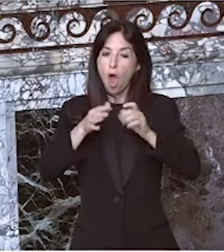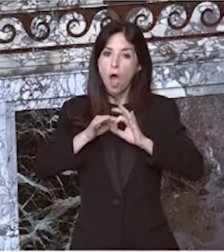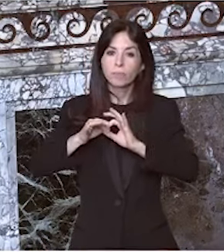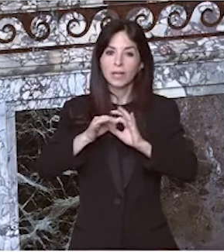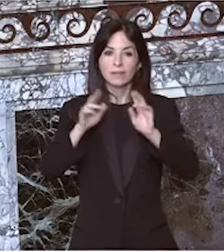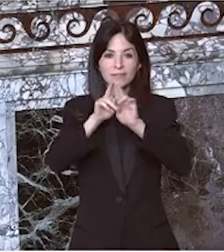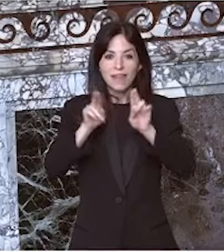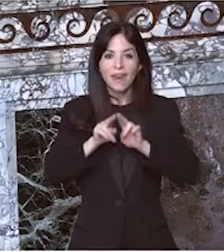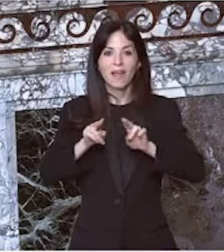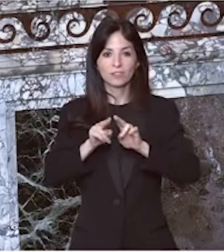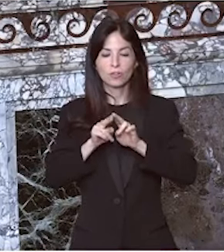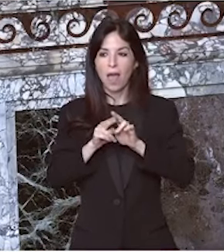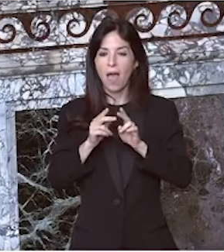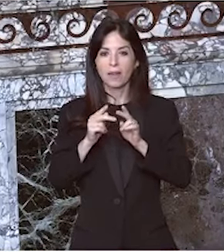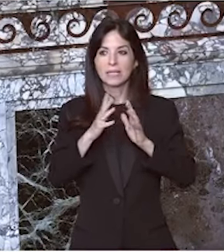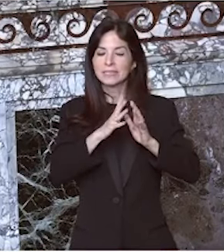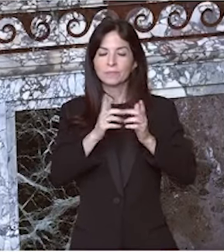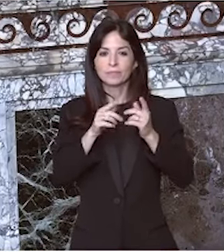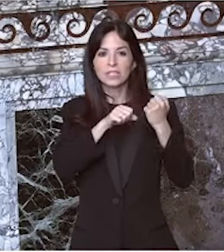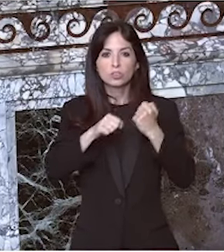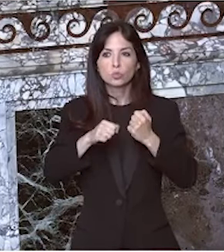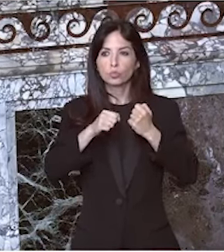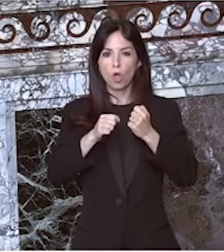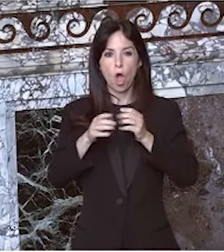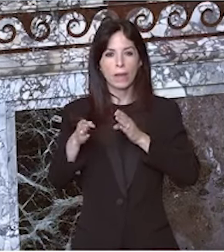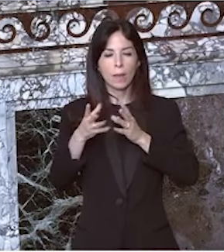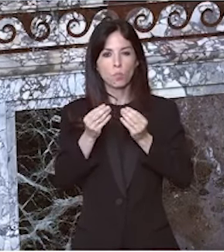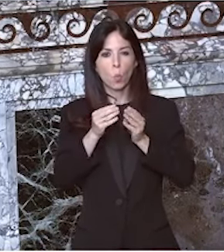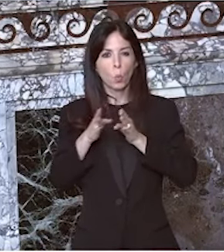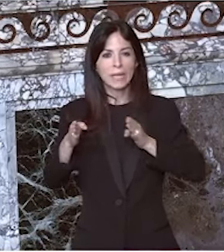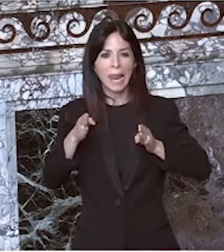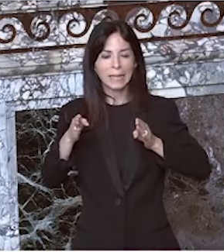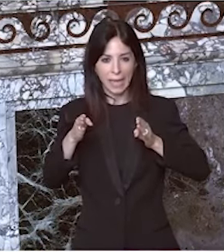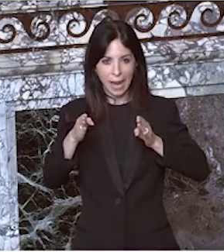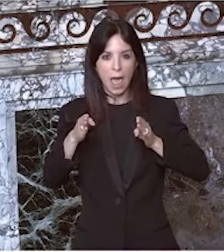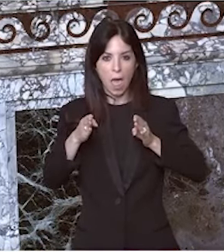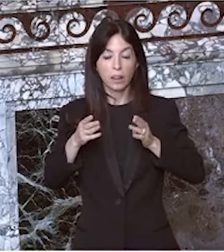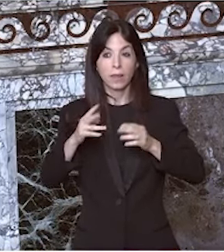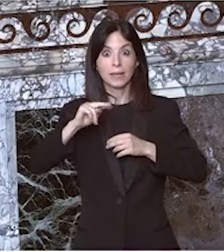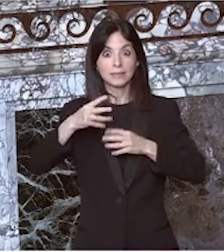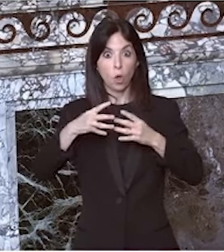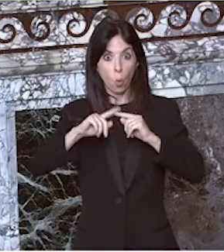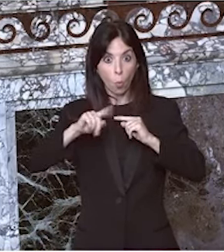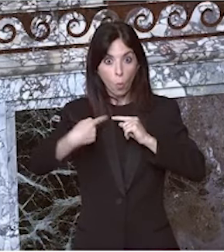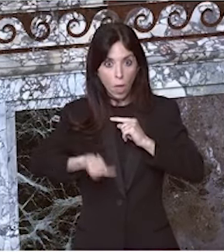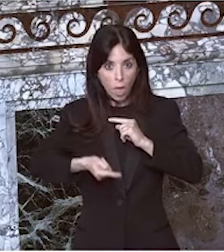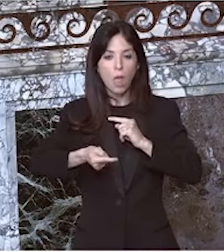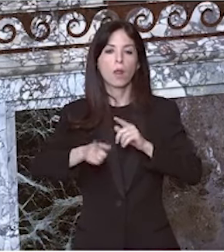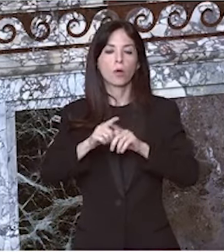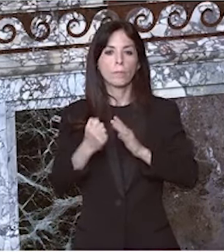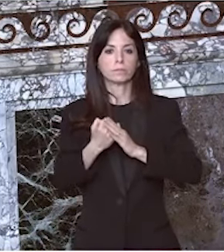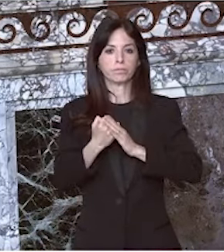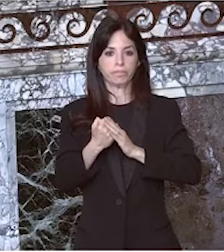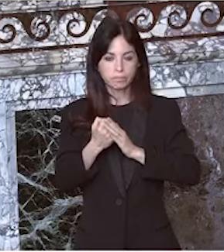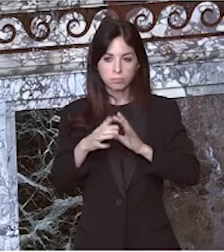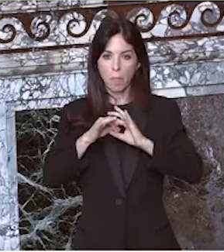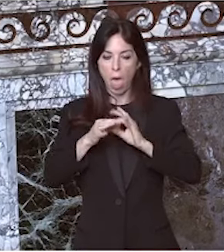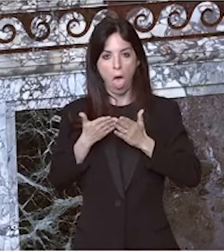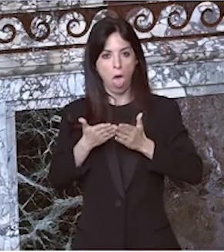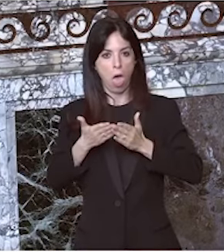di istituzioni multilaterali che dal secondo dopoguerra hanno sorretto lo sviluppo mondiale e favorito il mantenimento della pace tra